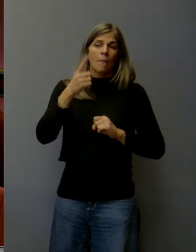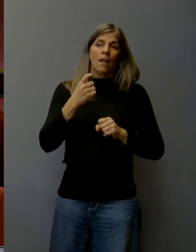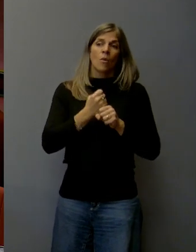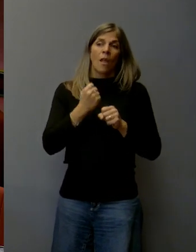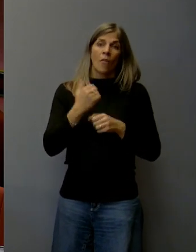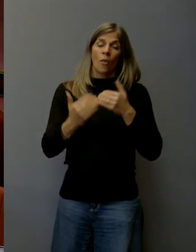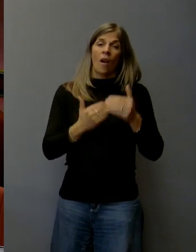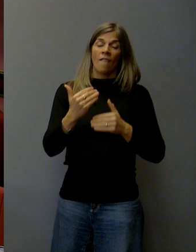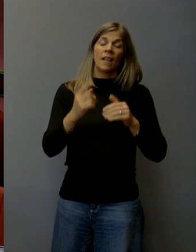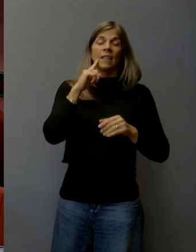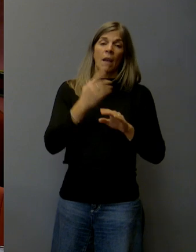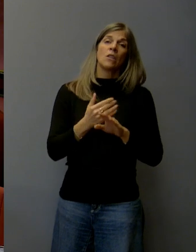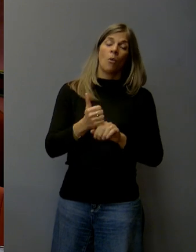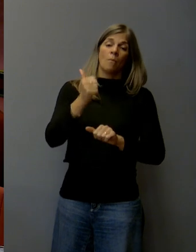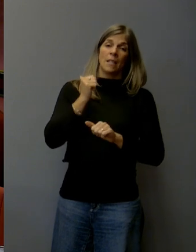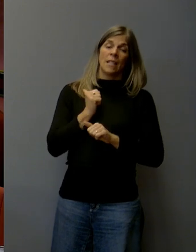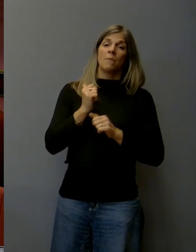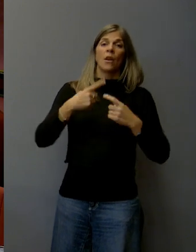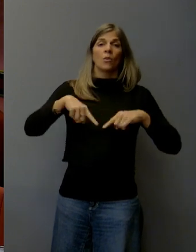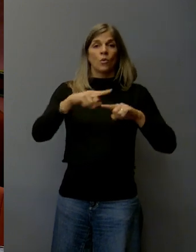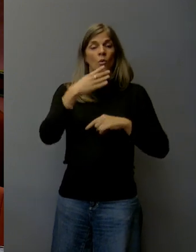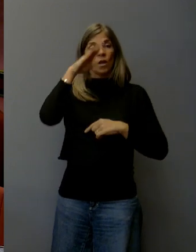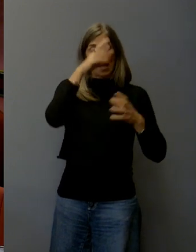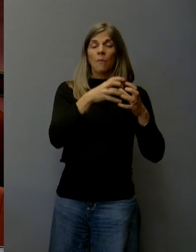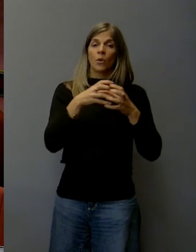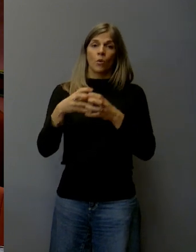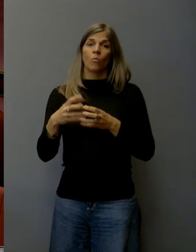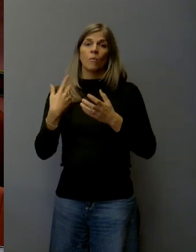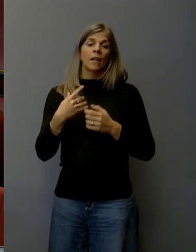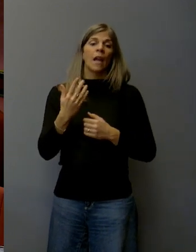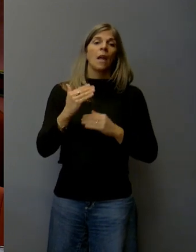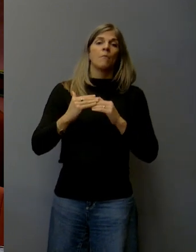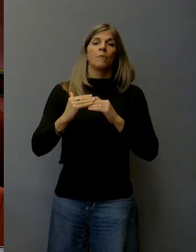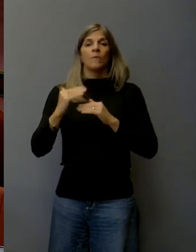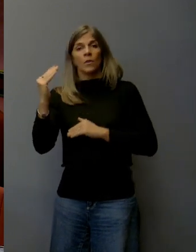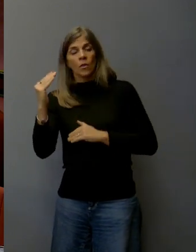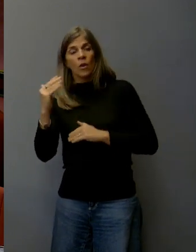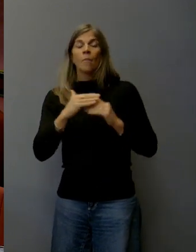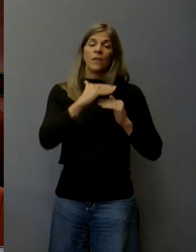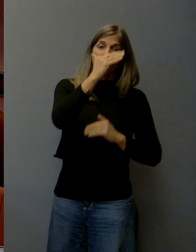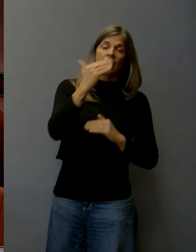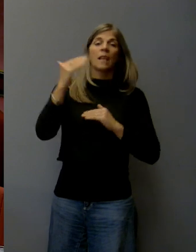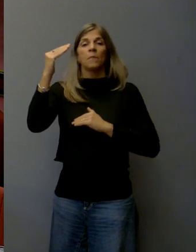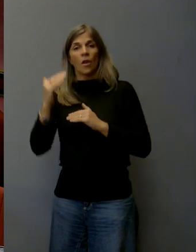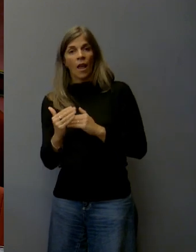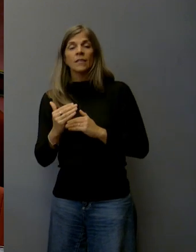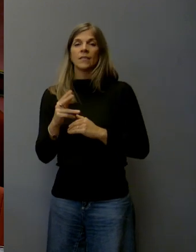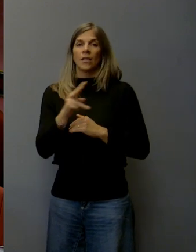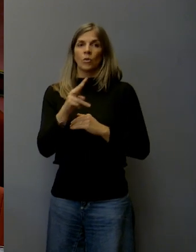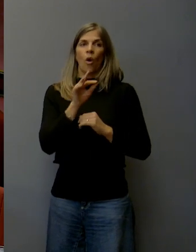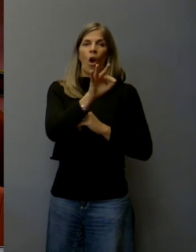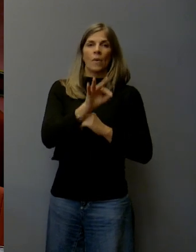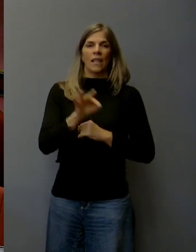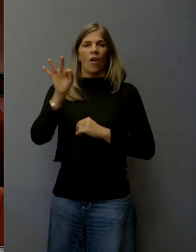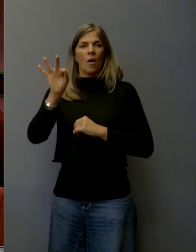penso che per mantenere quel gli obiettivi che ciascuno la minoranza e la maggioranza si sono dati perché quando si fa gli accordi ognuno